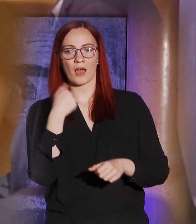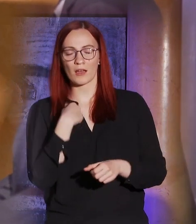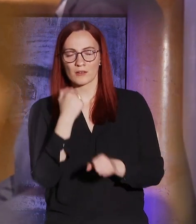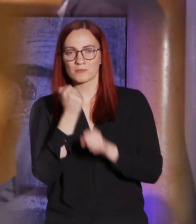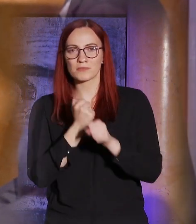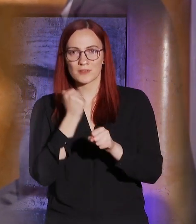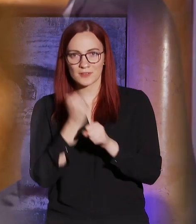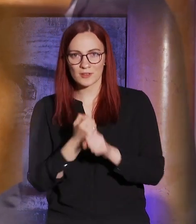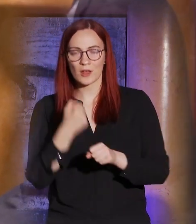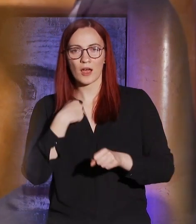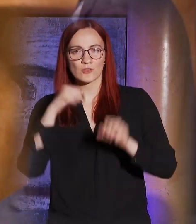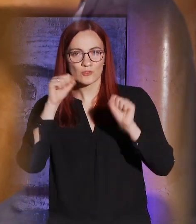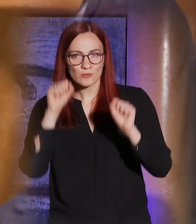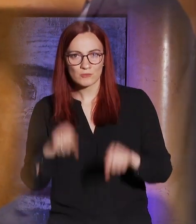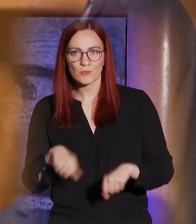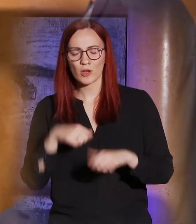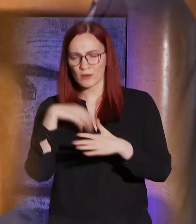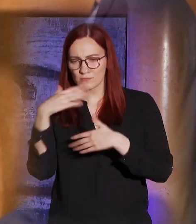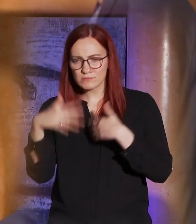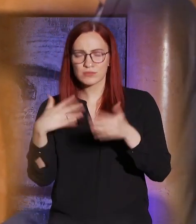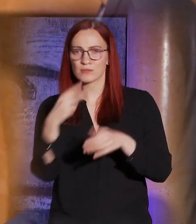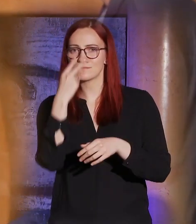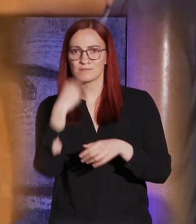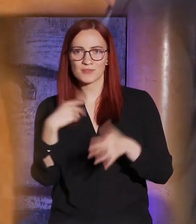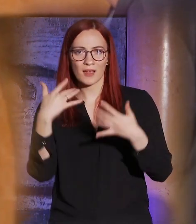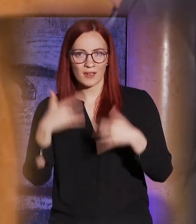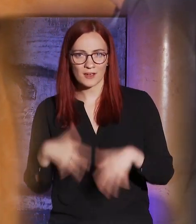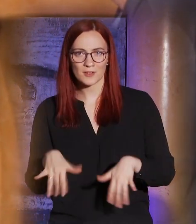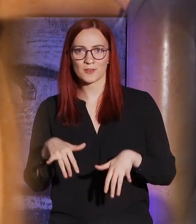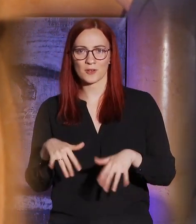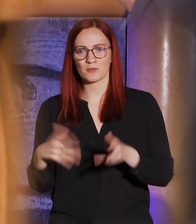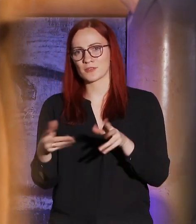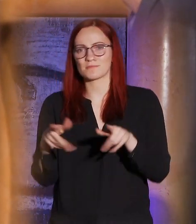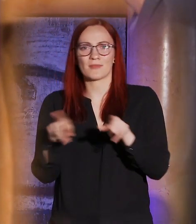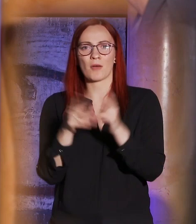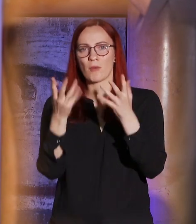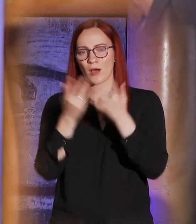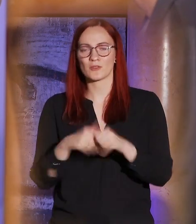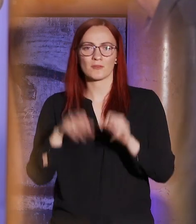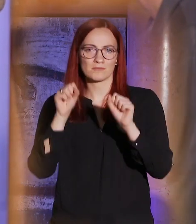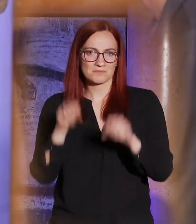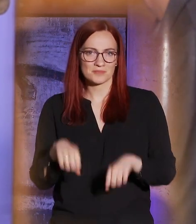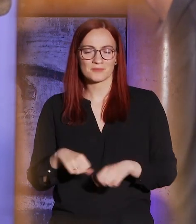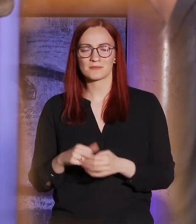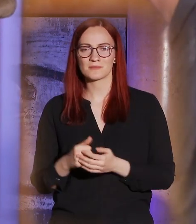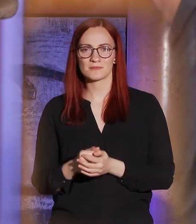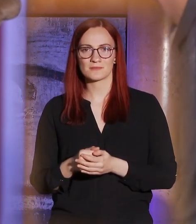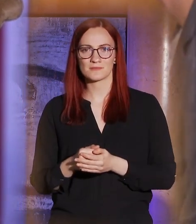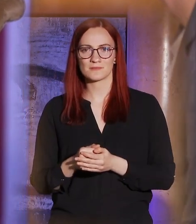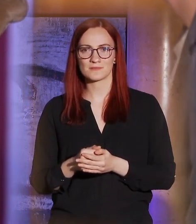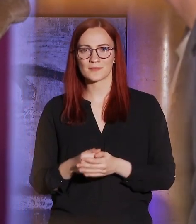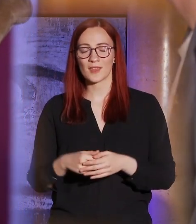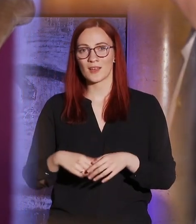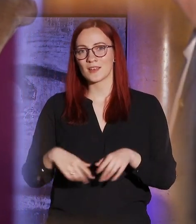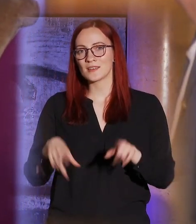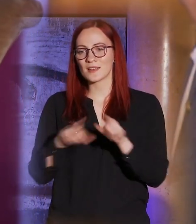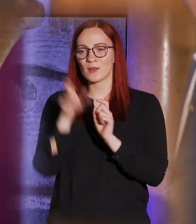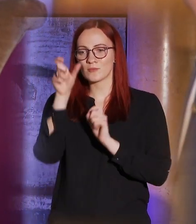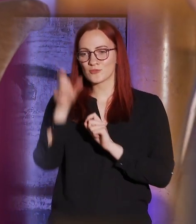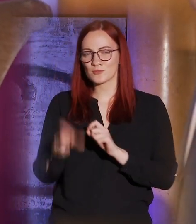aš galiu, o po to jis jau tiek įpranta, kad jam jau gaunasi savastis ir žmonės taip išlaisvėja ir